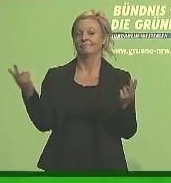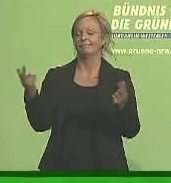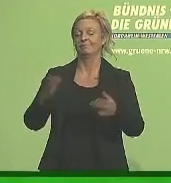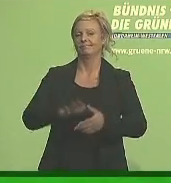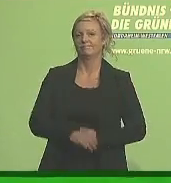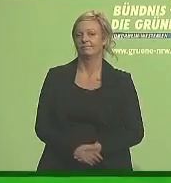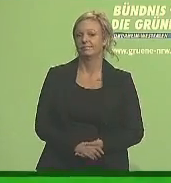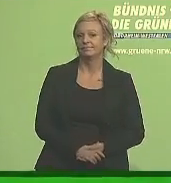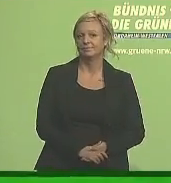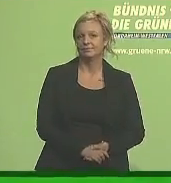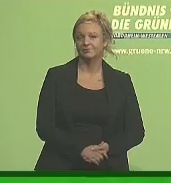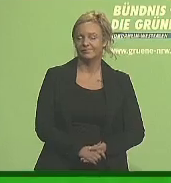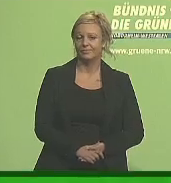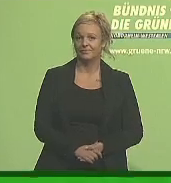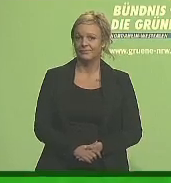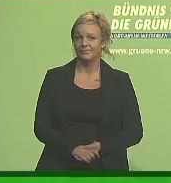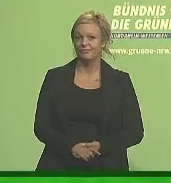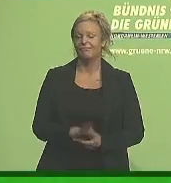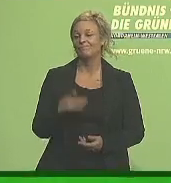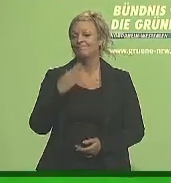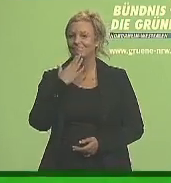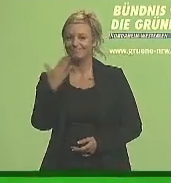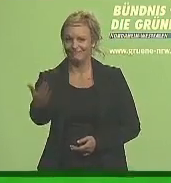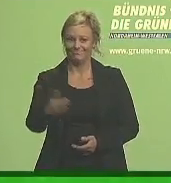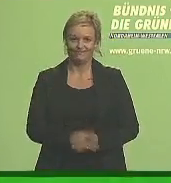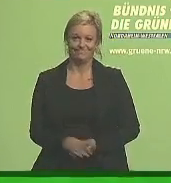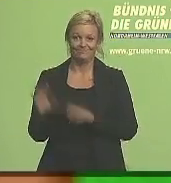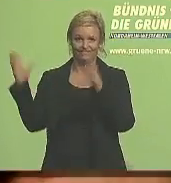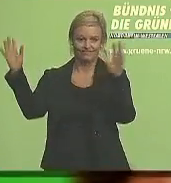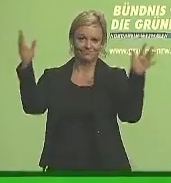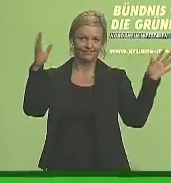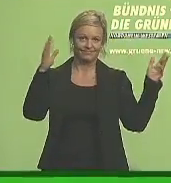ganz schnell wieder flott machen können. Ich danke euch.